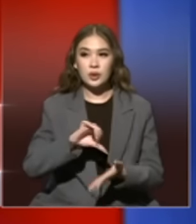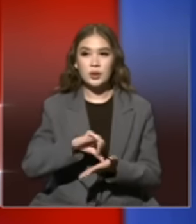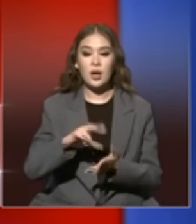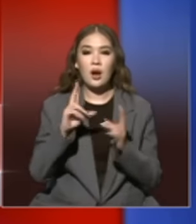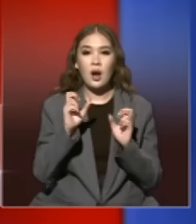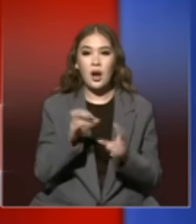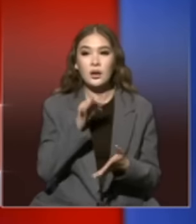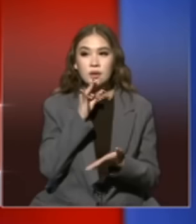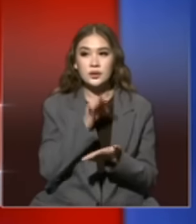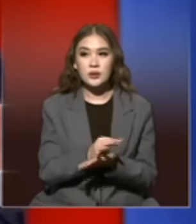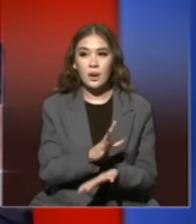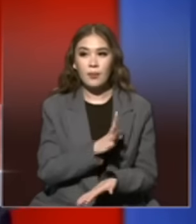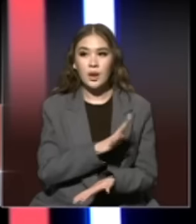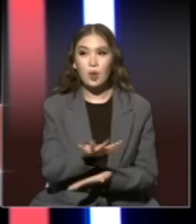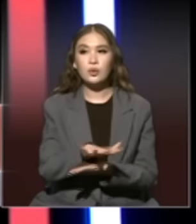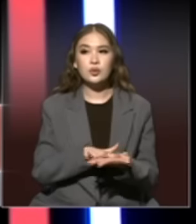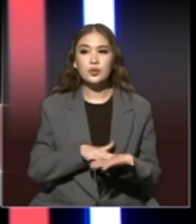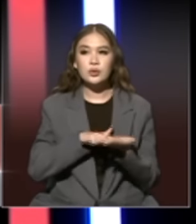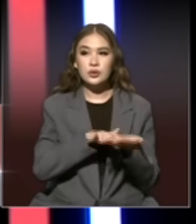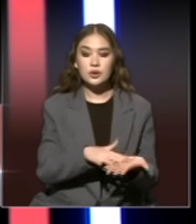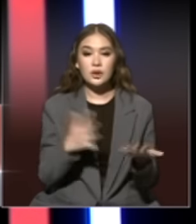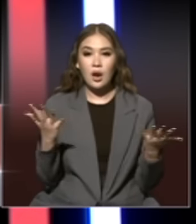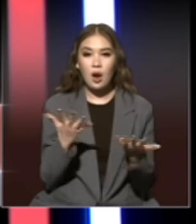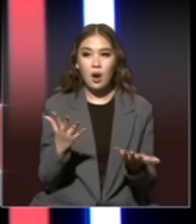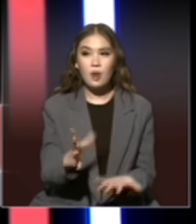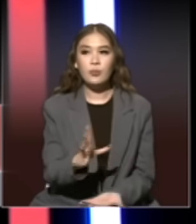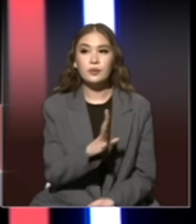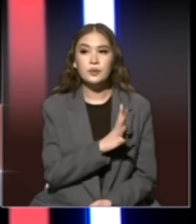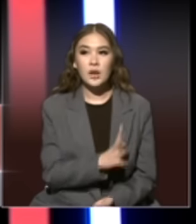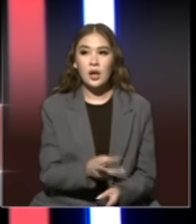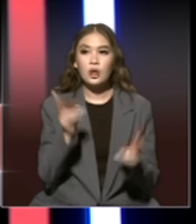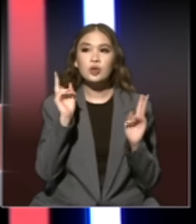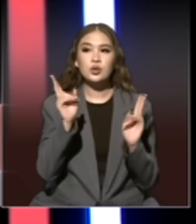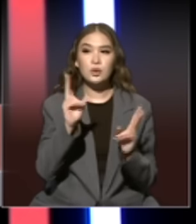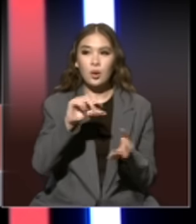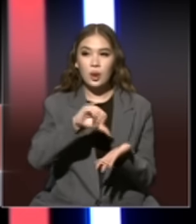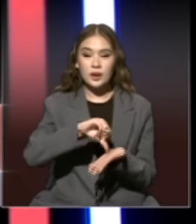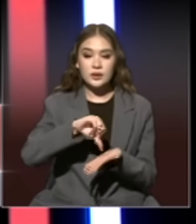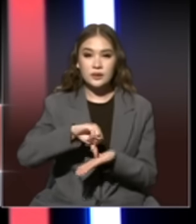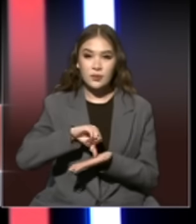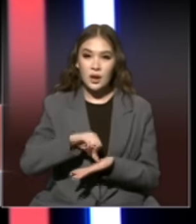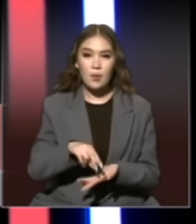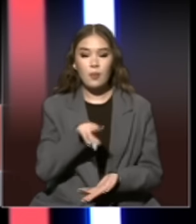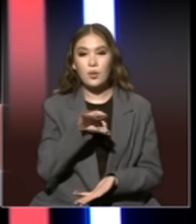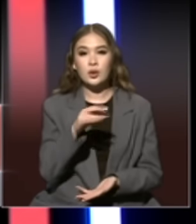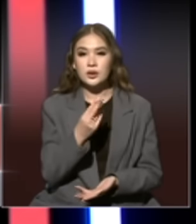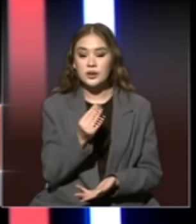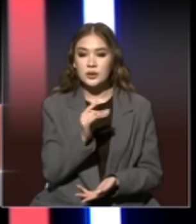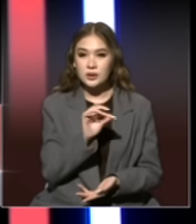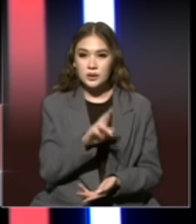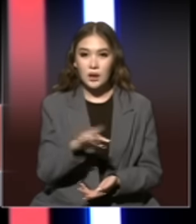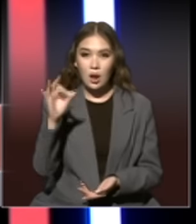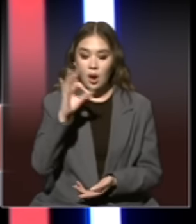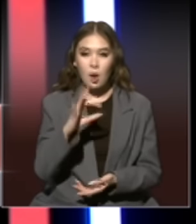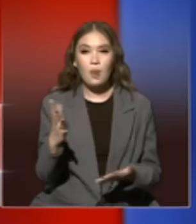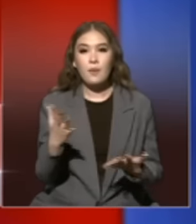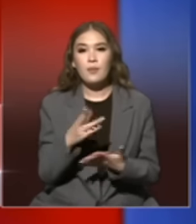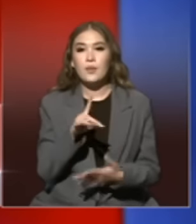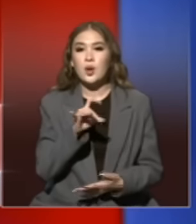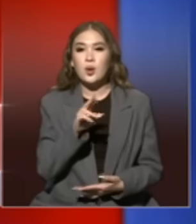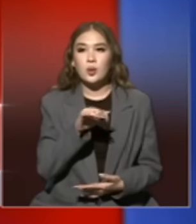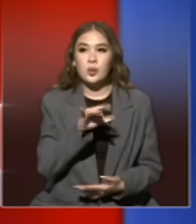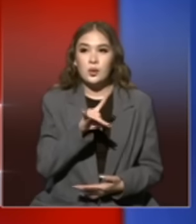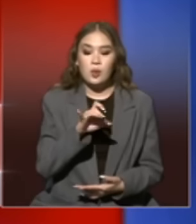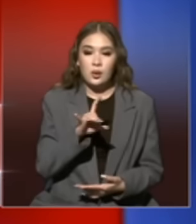сөйлеп жатыр, қалай өтініш хат беріп жатыр, эксперт қатысып жатыр. Оның позициясы қандай болды, прокурордың позициясы қандай болды,